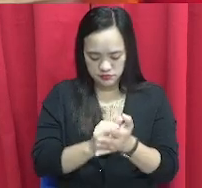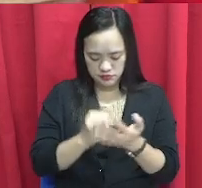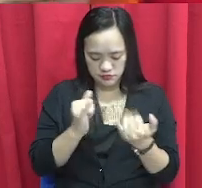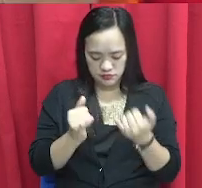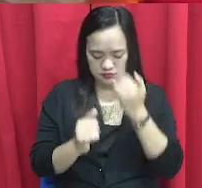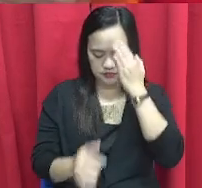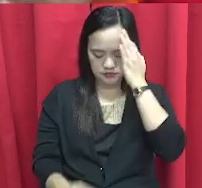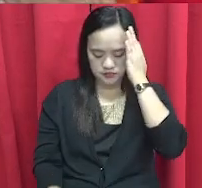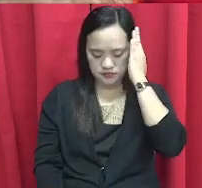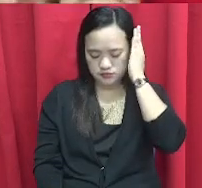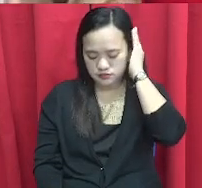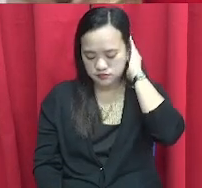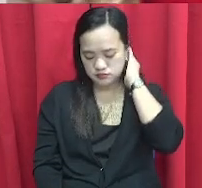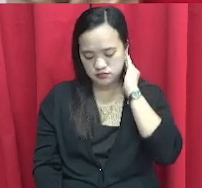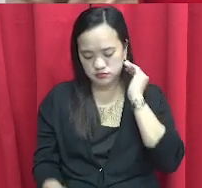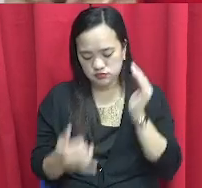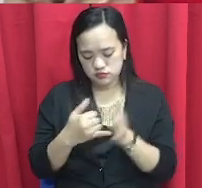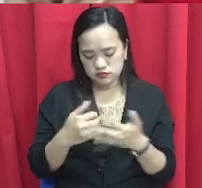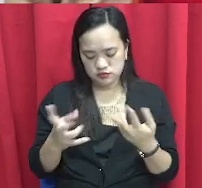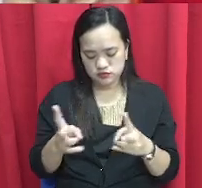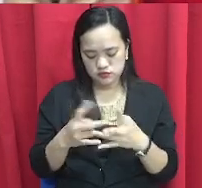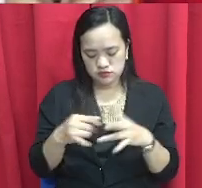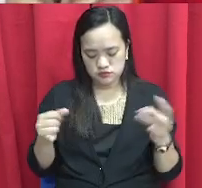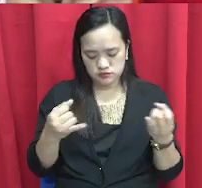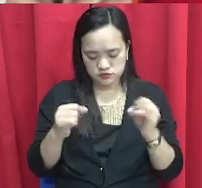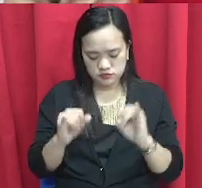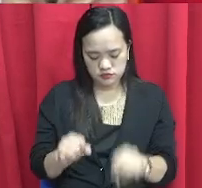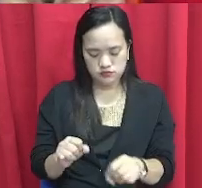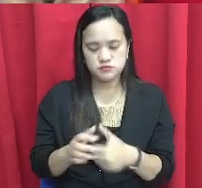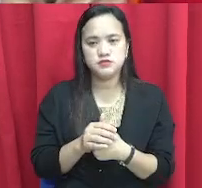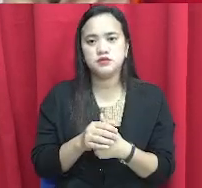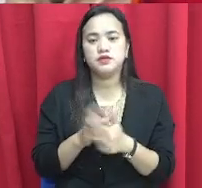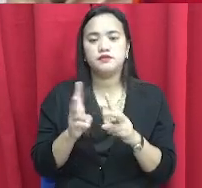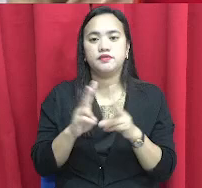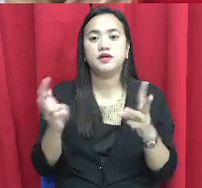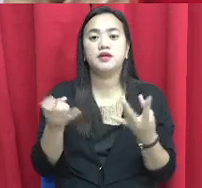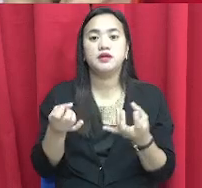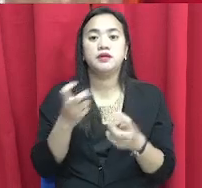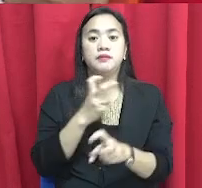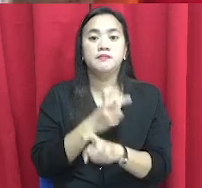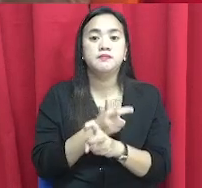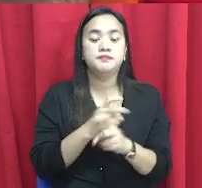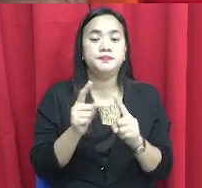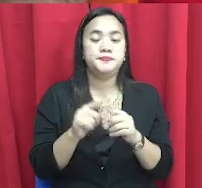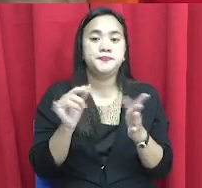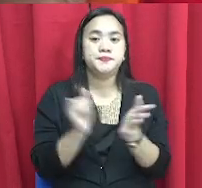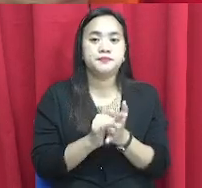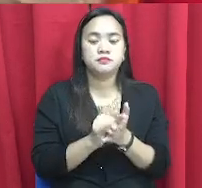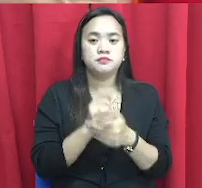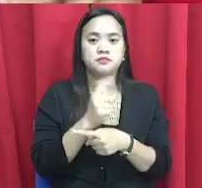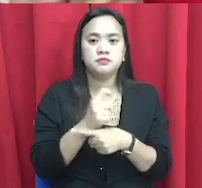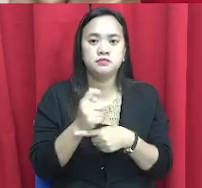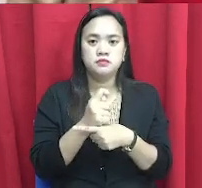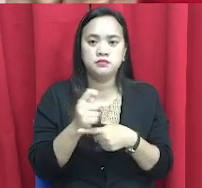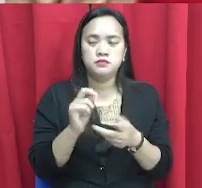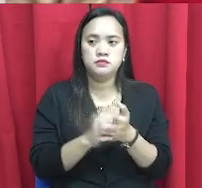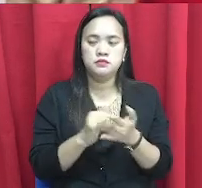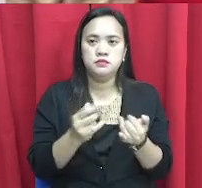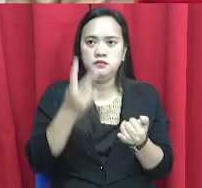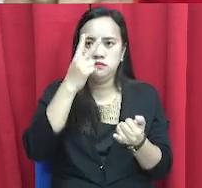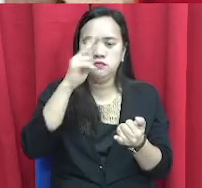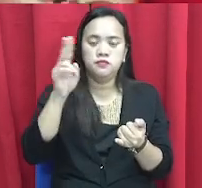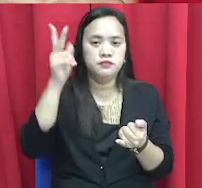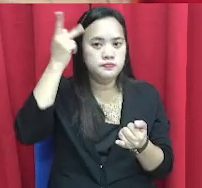Uh mahirap na mga trabaho at training Kaya sabi ko sige sige nga subukan ko nga kaya umating po pinakilala po ako kina Pastor